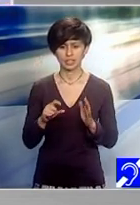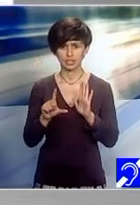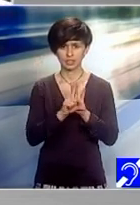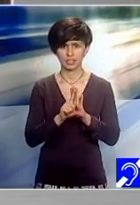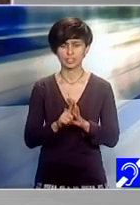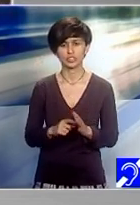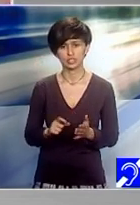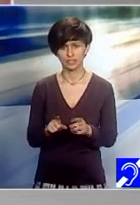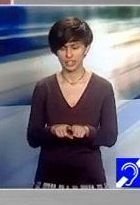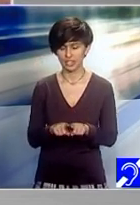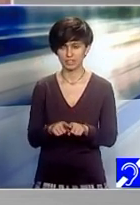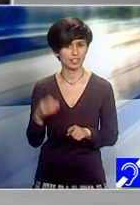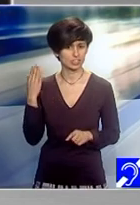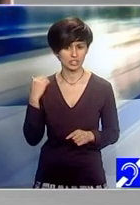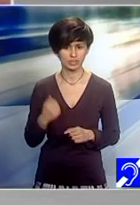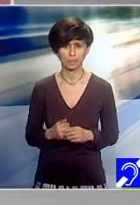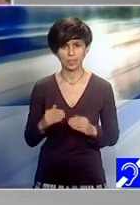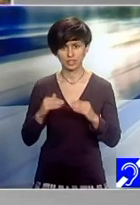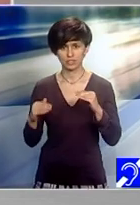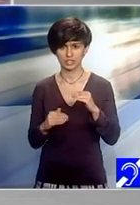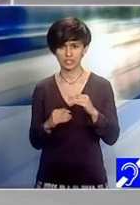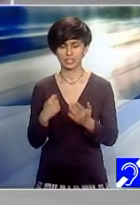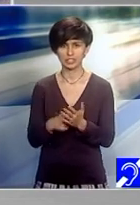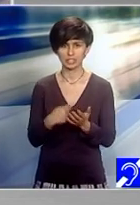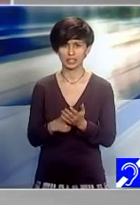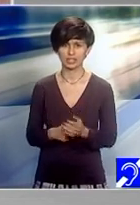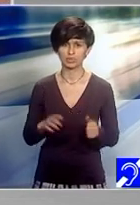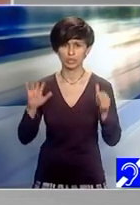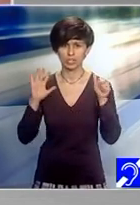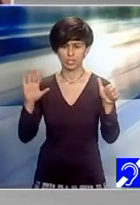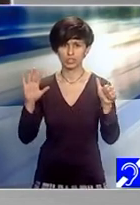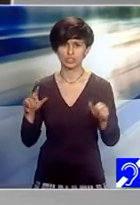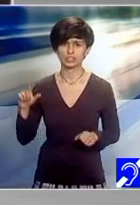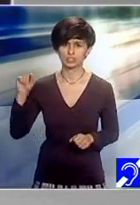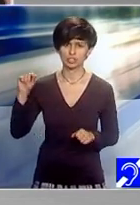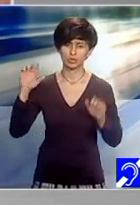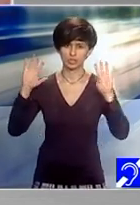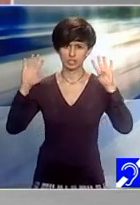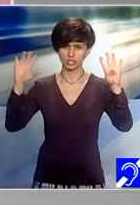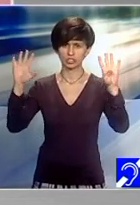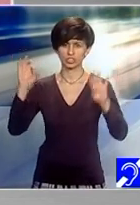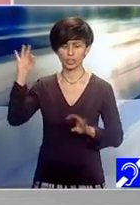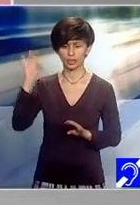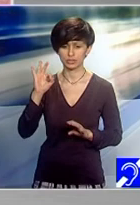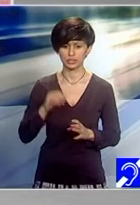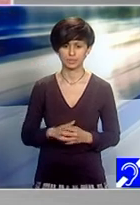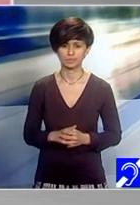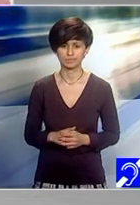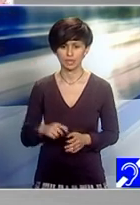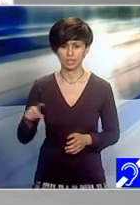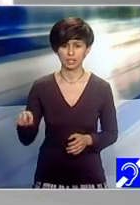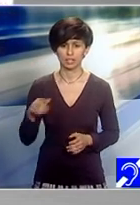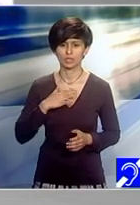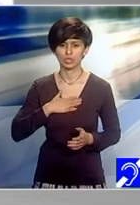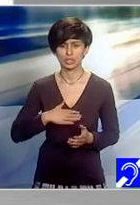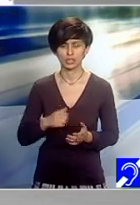scăzut salariile educatorilor și învățătorilor debutanți cu procente între 6 și 29%. Dorim legea salarizării unitare